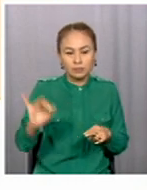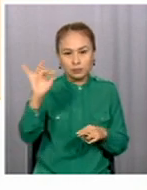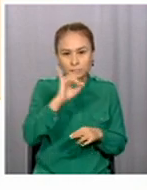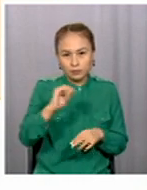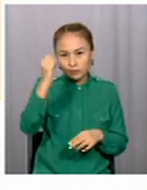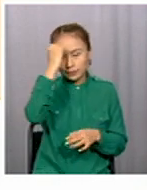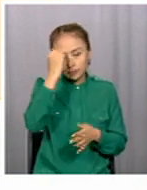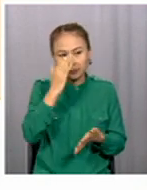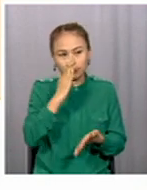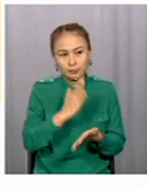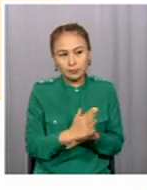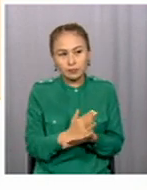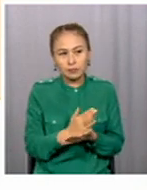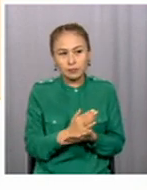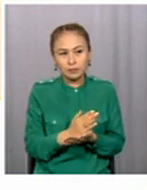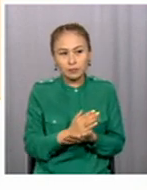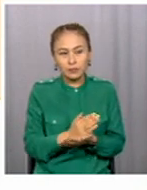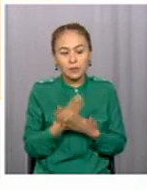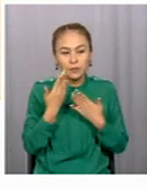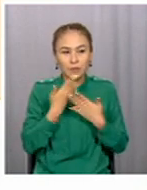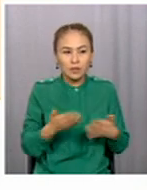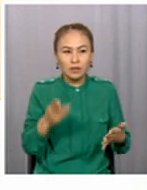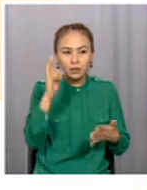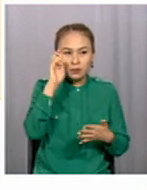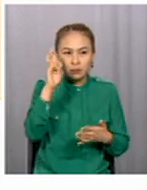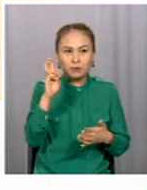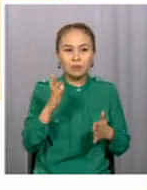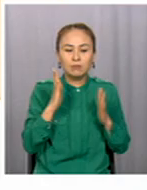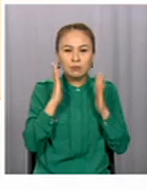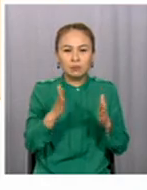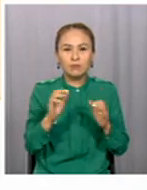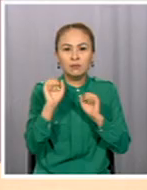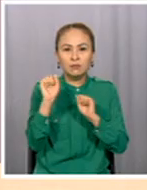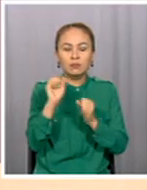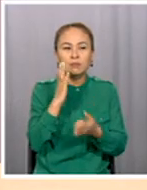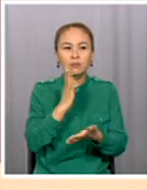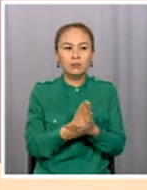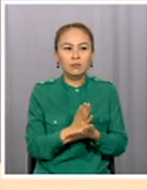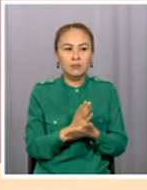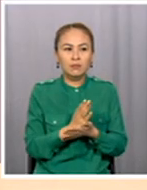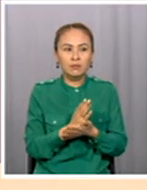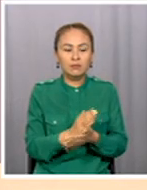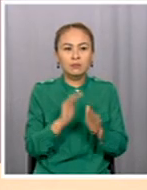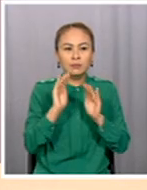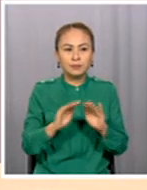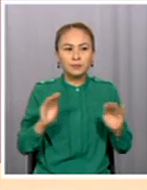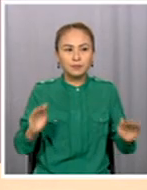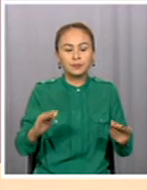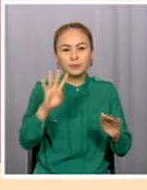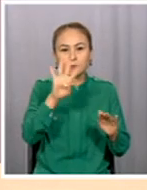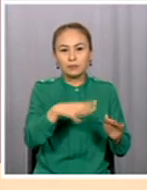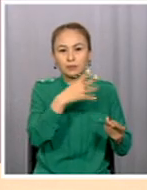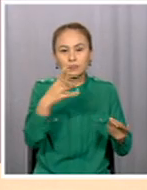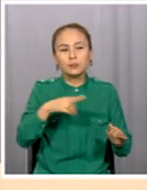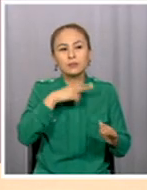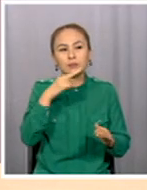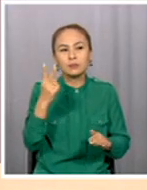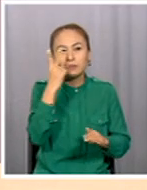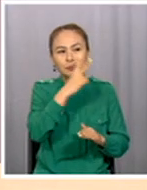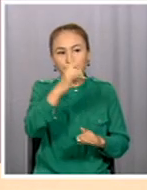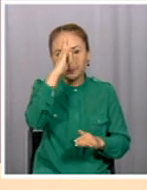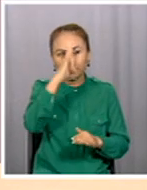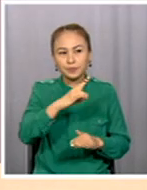екенін білесіңдер. Олар мемлекет тарапынан қорғауға алынған. Балалар, кестеге назар аударайық.